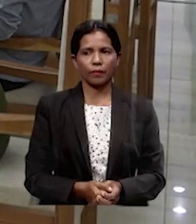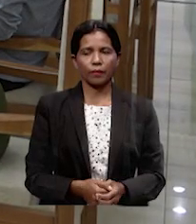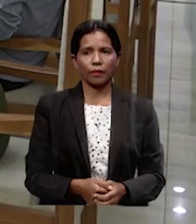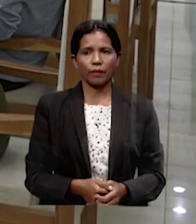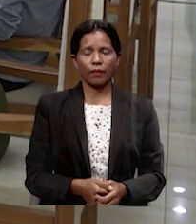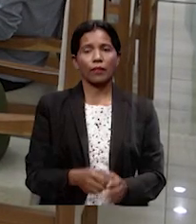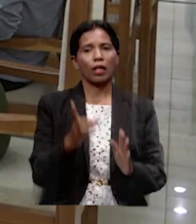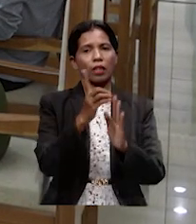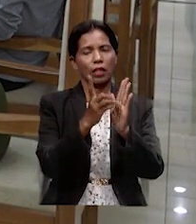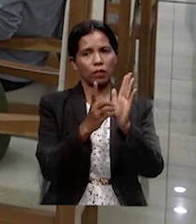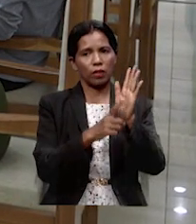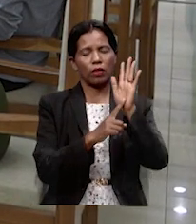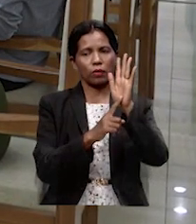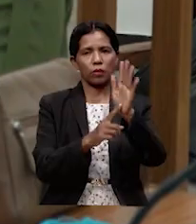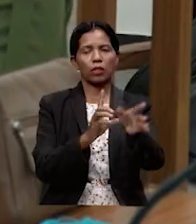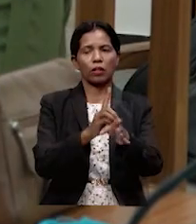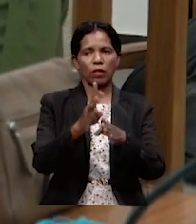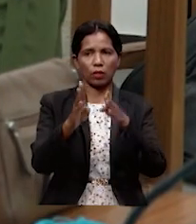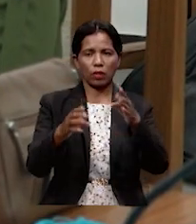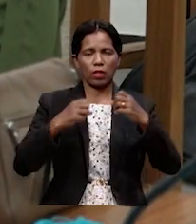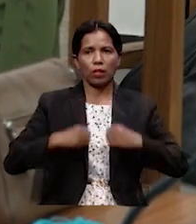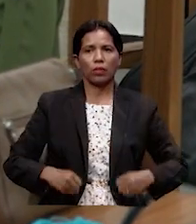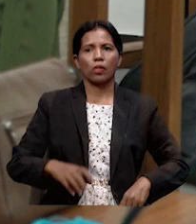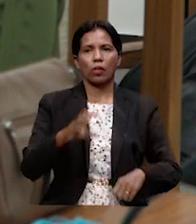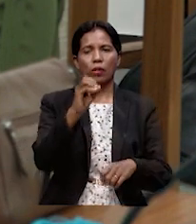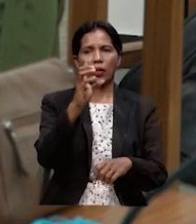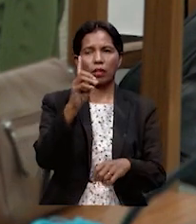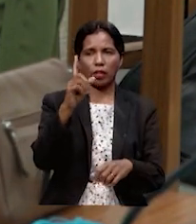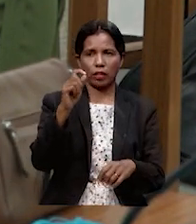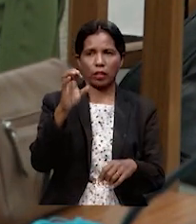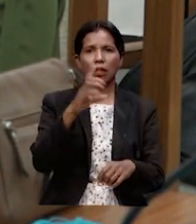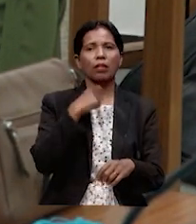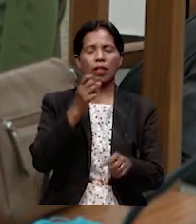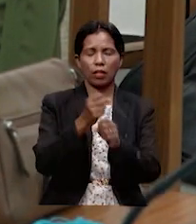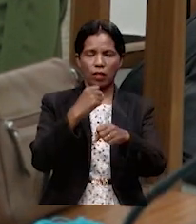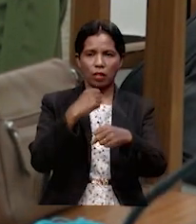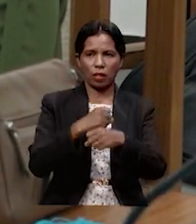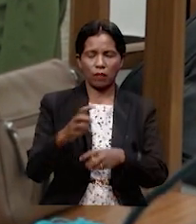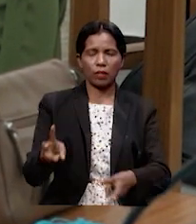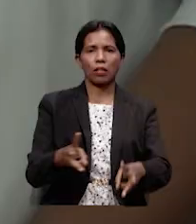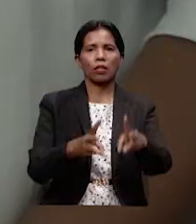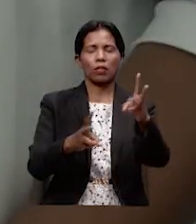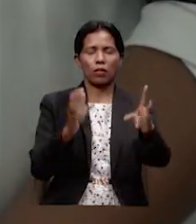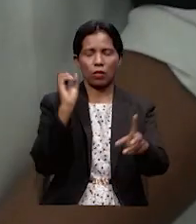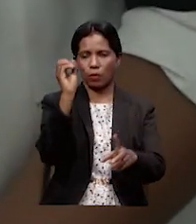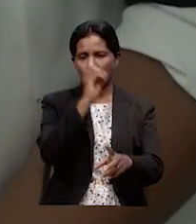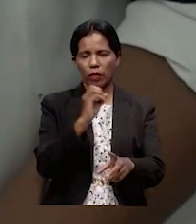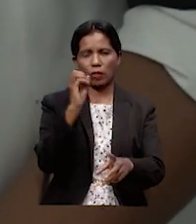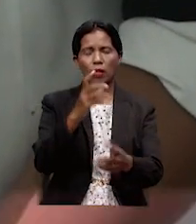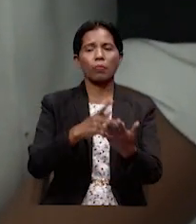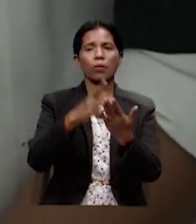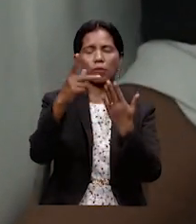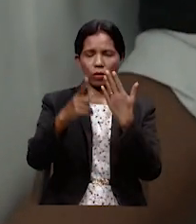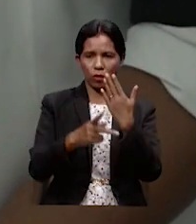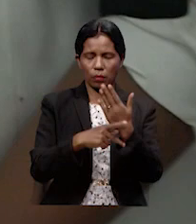Darus ne hatu si Diretora Jeral Prestasaun Saudi Odete Viegas da Silva hafuin lansa mata dalam padrão operasaun no programa integrado